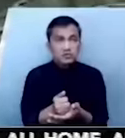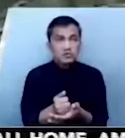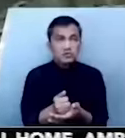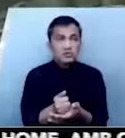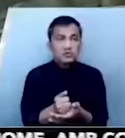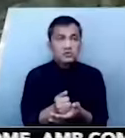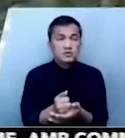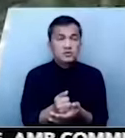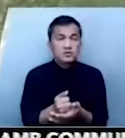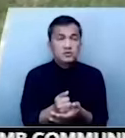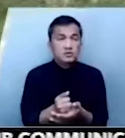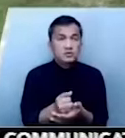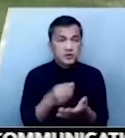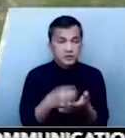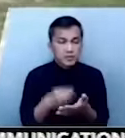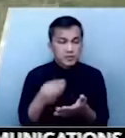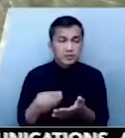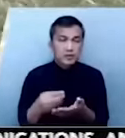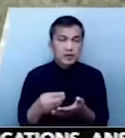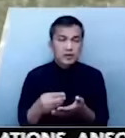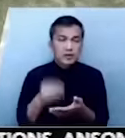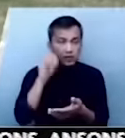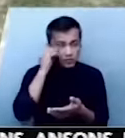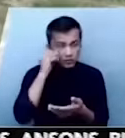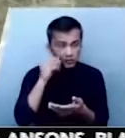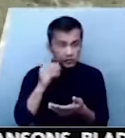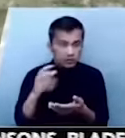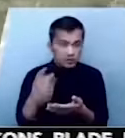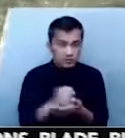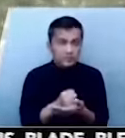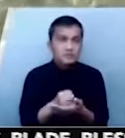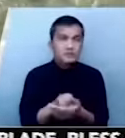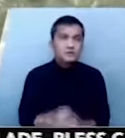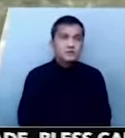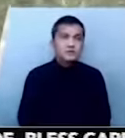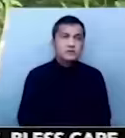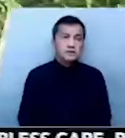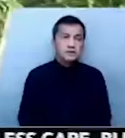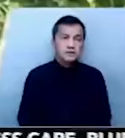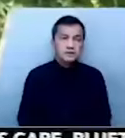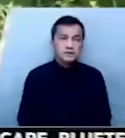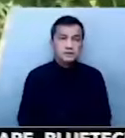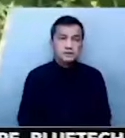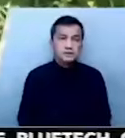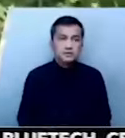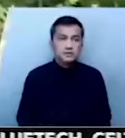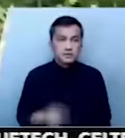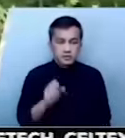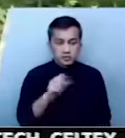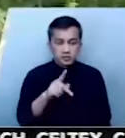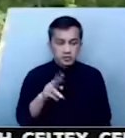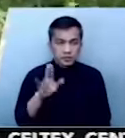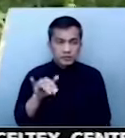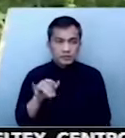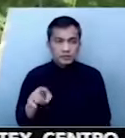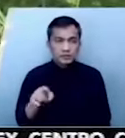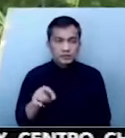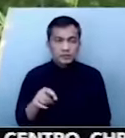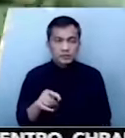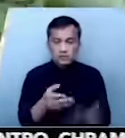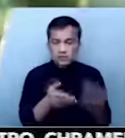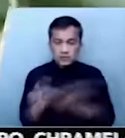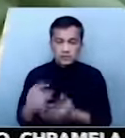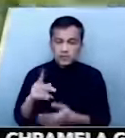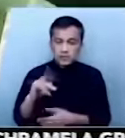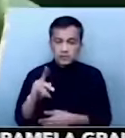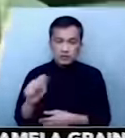ng onion harvest at let's maybe i-supply po ito sa mga Kadiwa stores. The longer